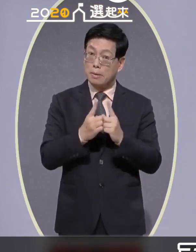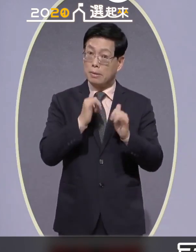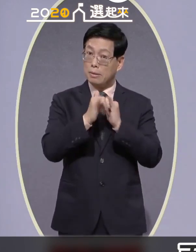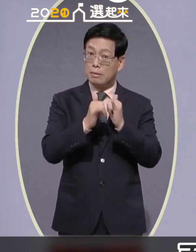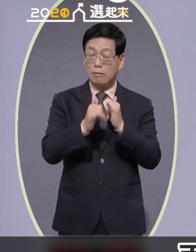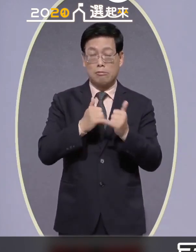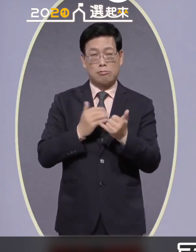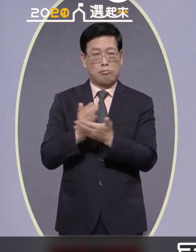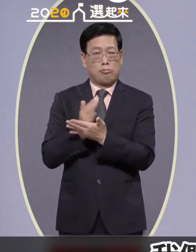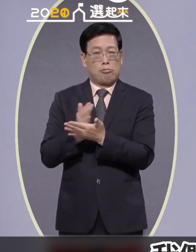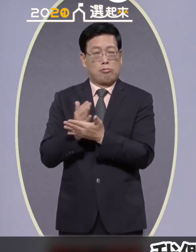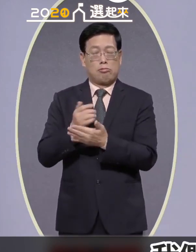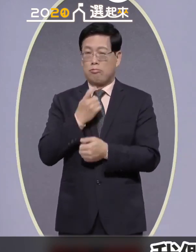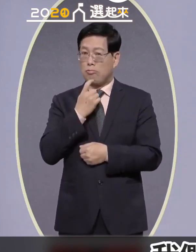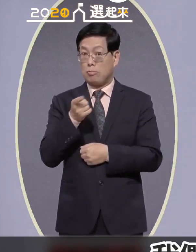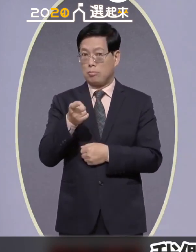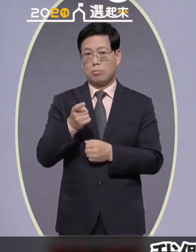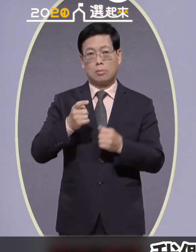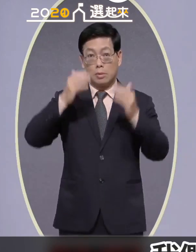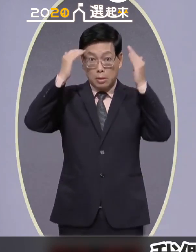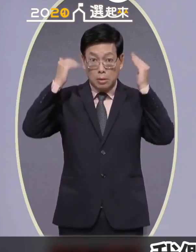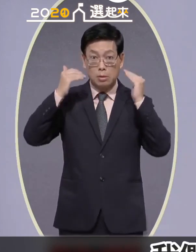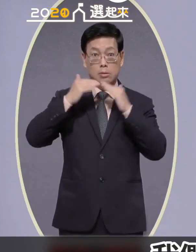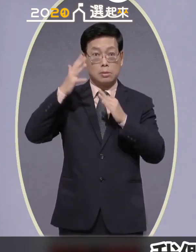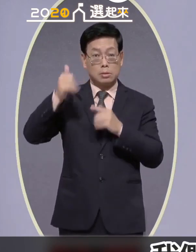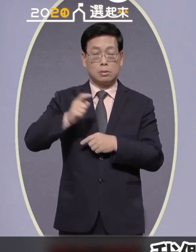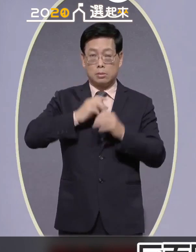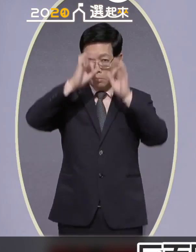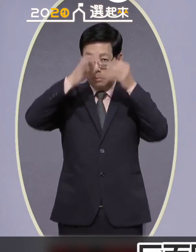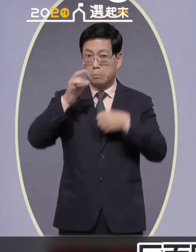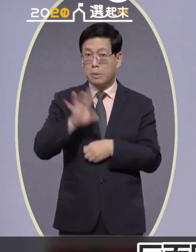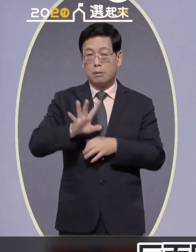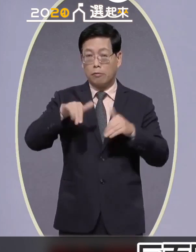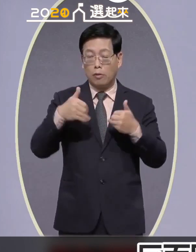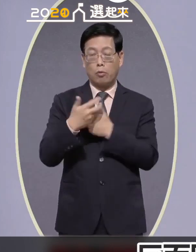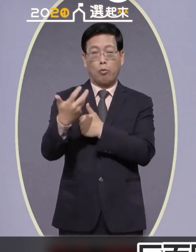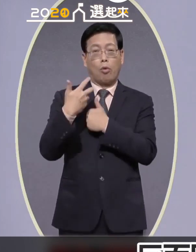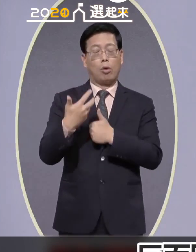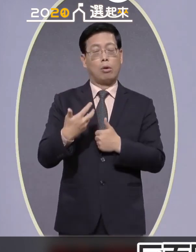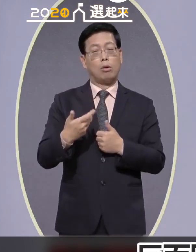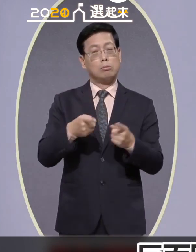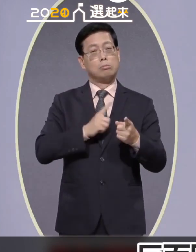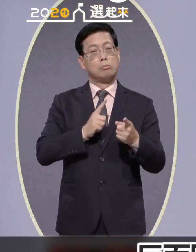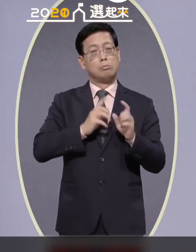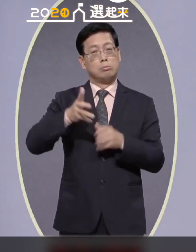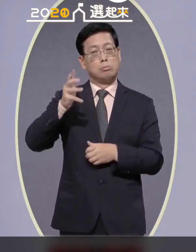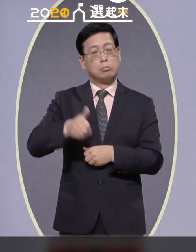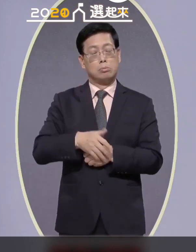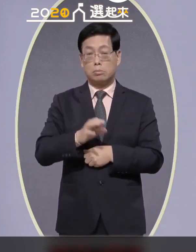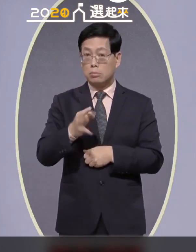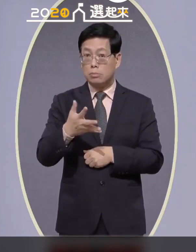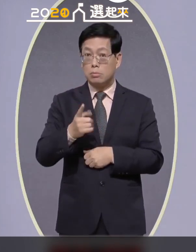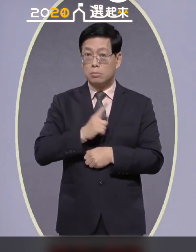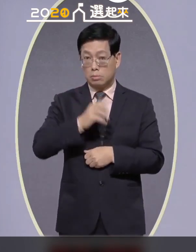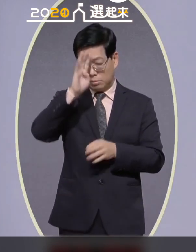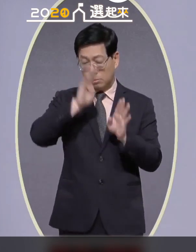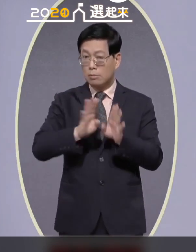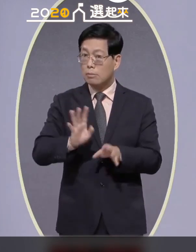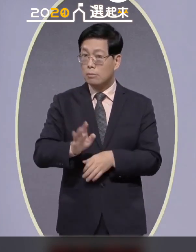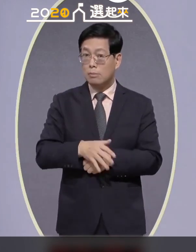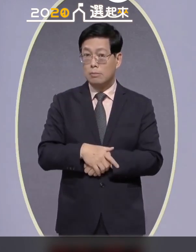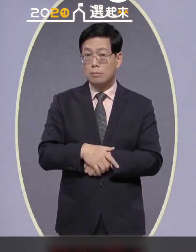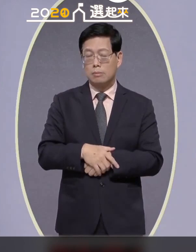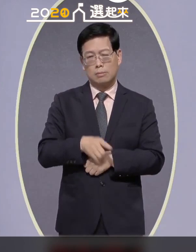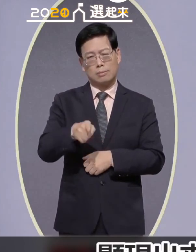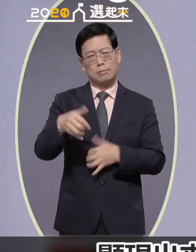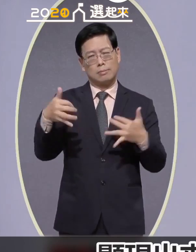普遍的质疑，我们韩市长自己没有反省，反而回来问我说，做总统的我为什么不请假。他